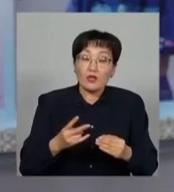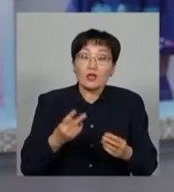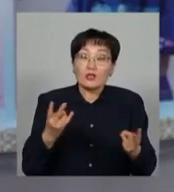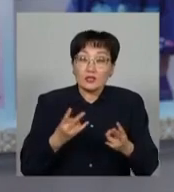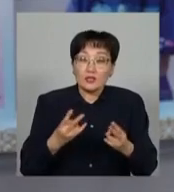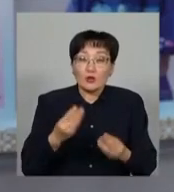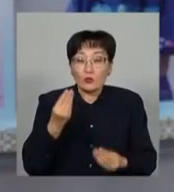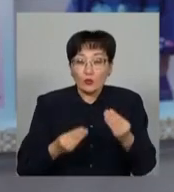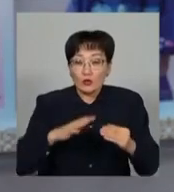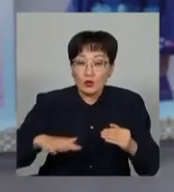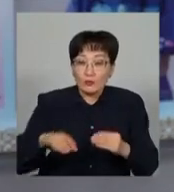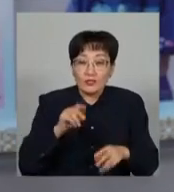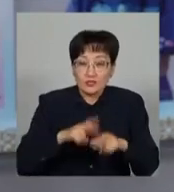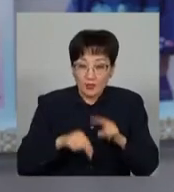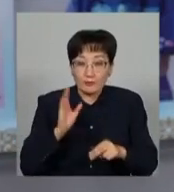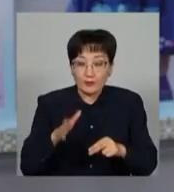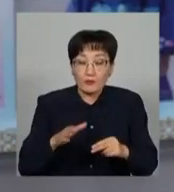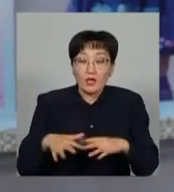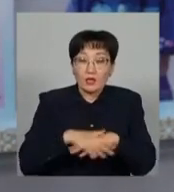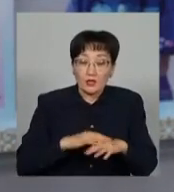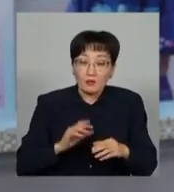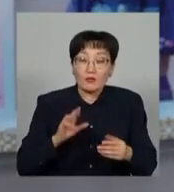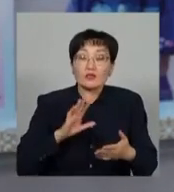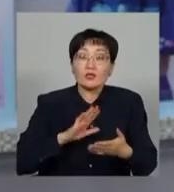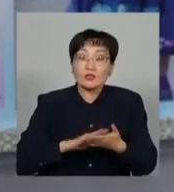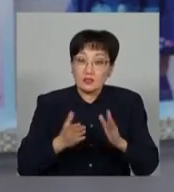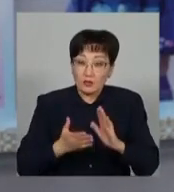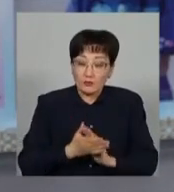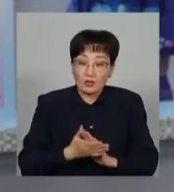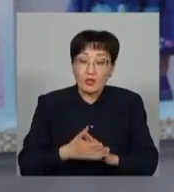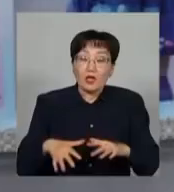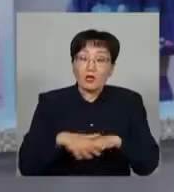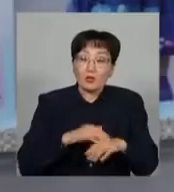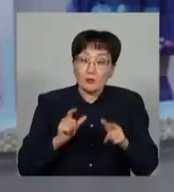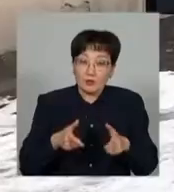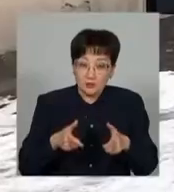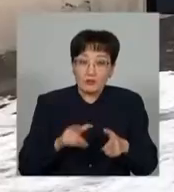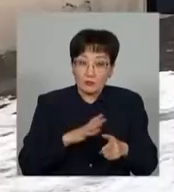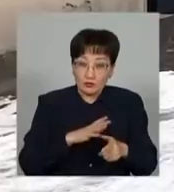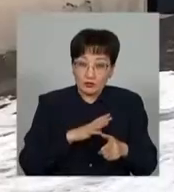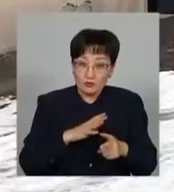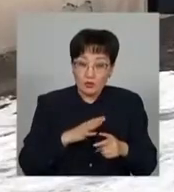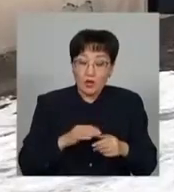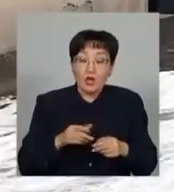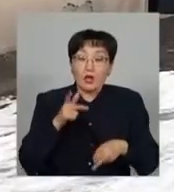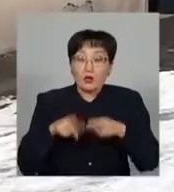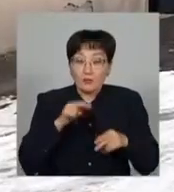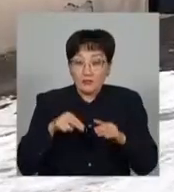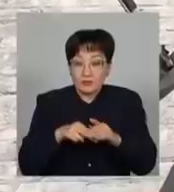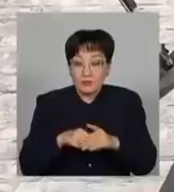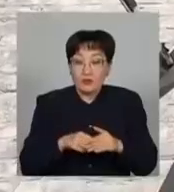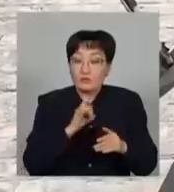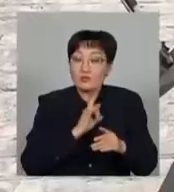жерде мынандай жаңағы дүние болады деп, сол халықпен келісіп, кондоминиумға қатысты болғандықтан халықтың келісімін алған бұл. Ал жаланың астында қалдым